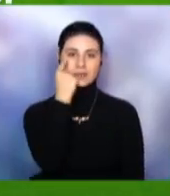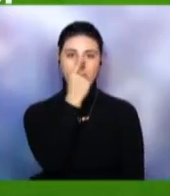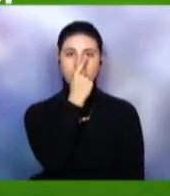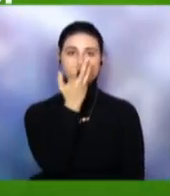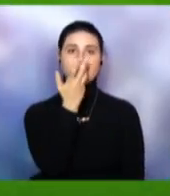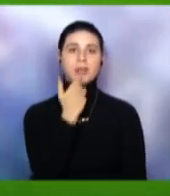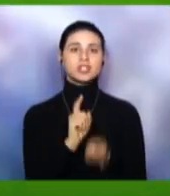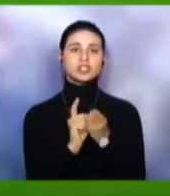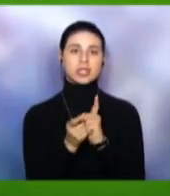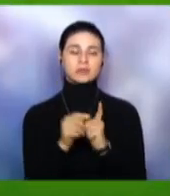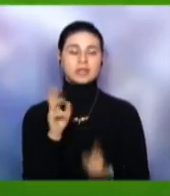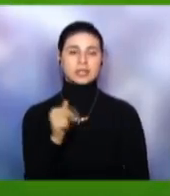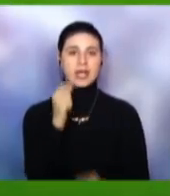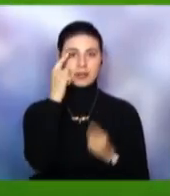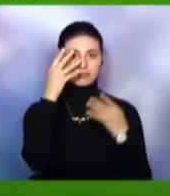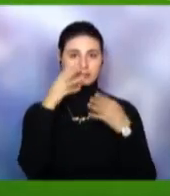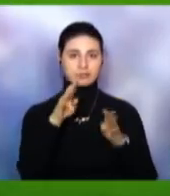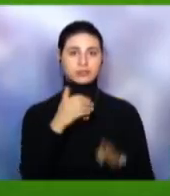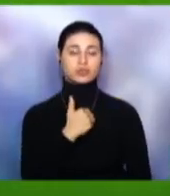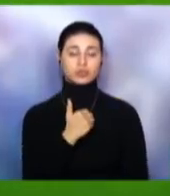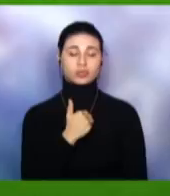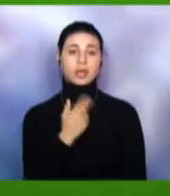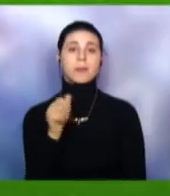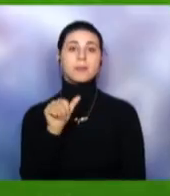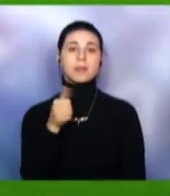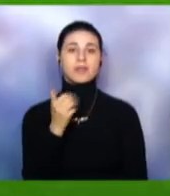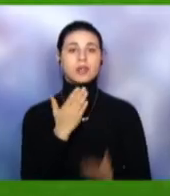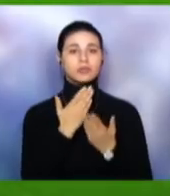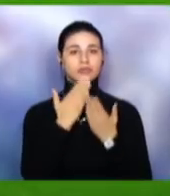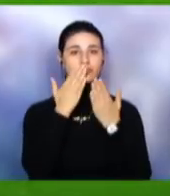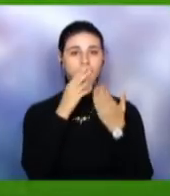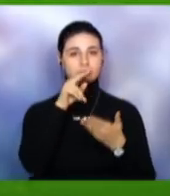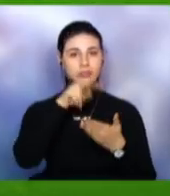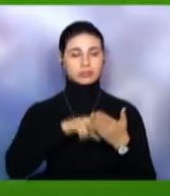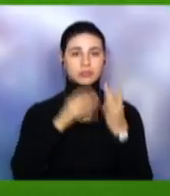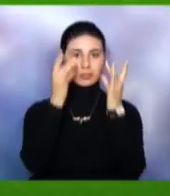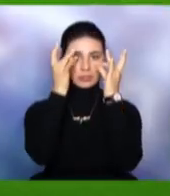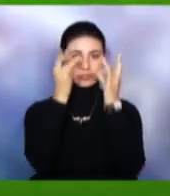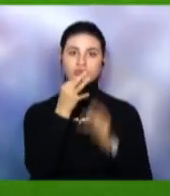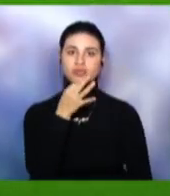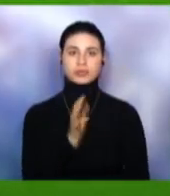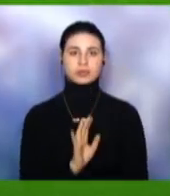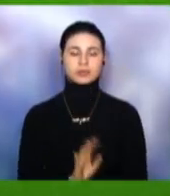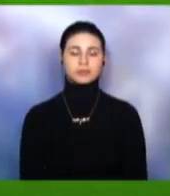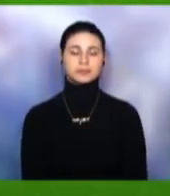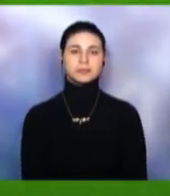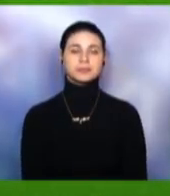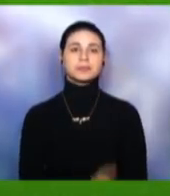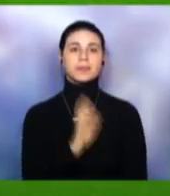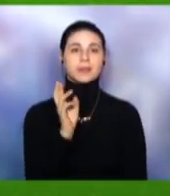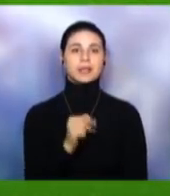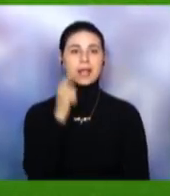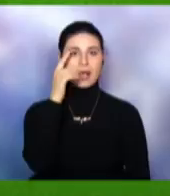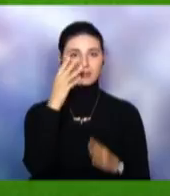წამწამების დაგრძელება გადაწყვიტეთ, მოხმარების წესებს გაეცანით მანამ, ვიდრე ქუთუთოებზე წებოს წაისვამთ და